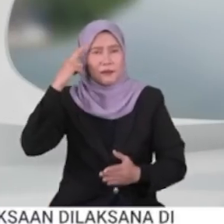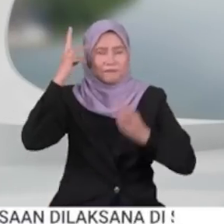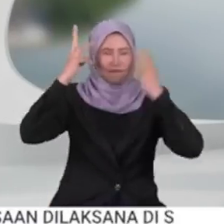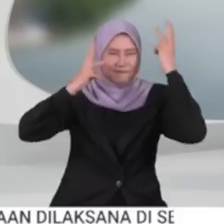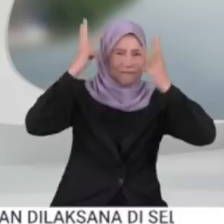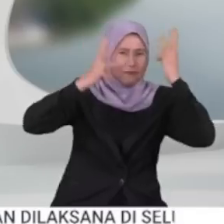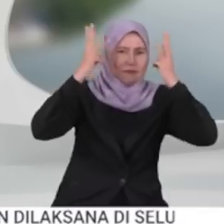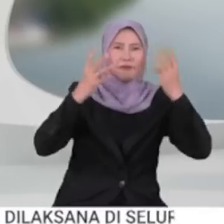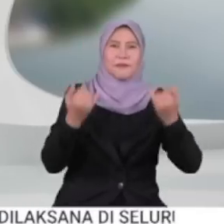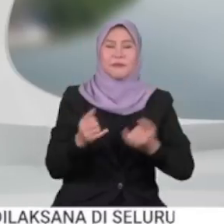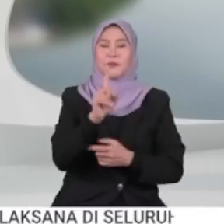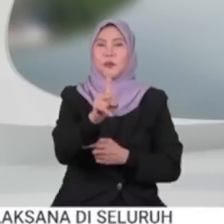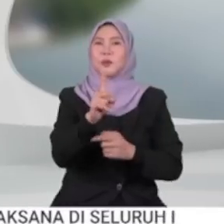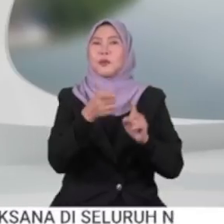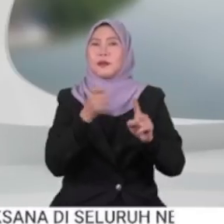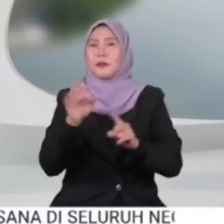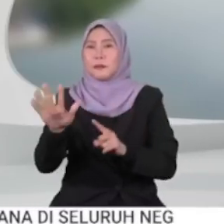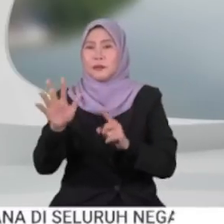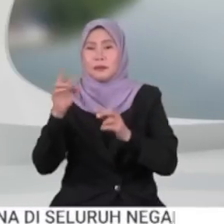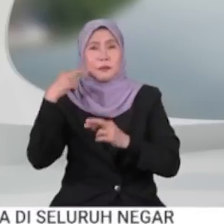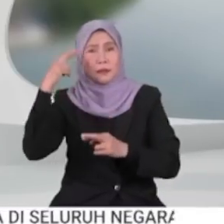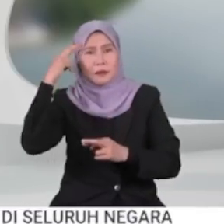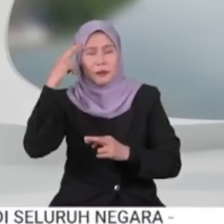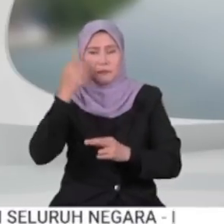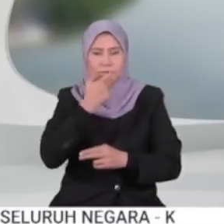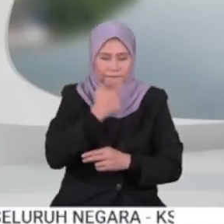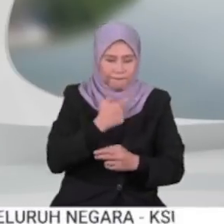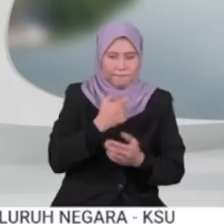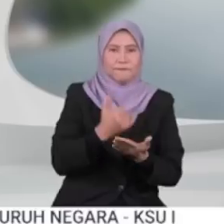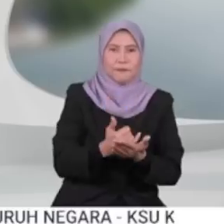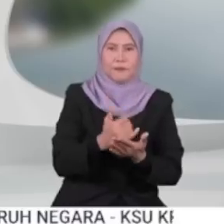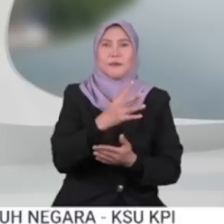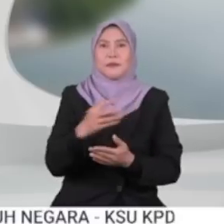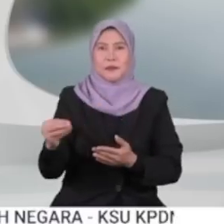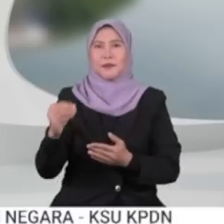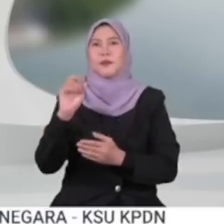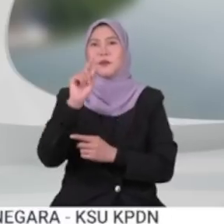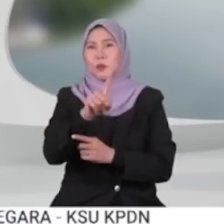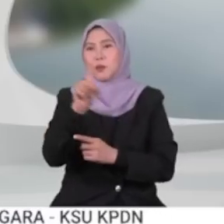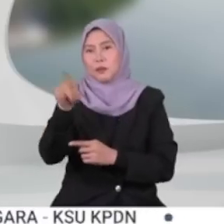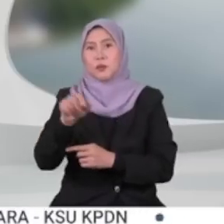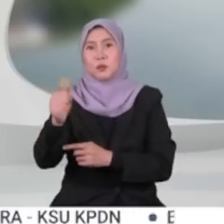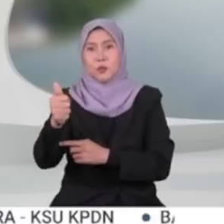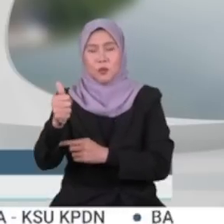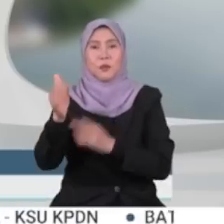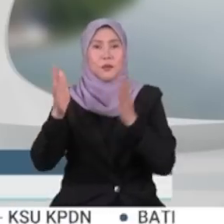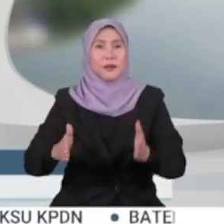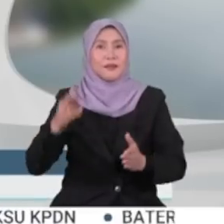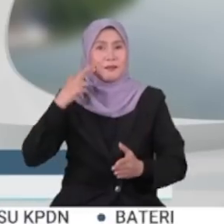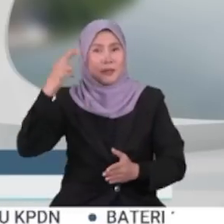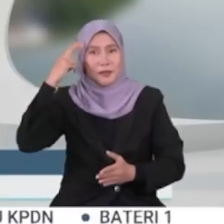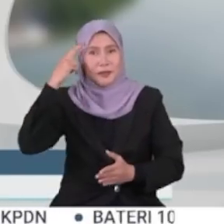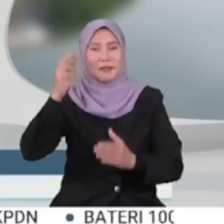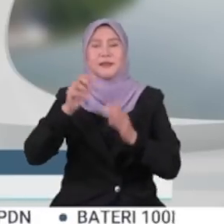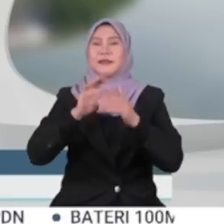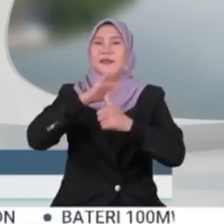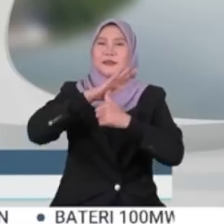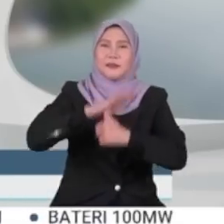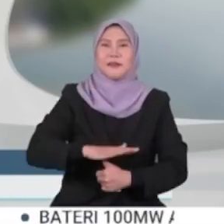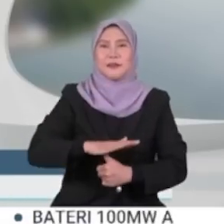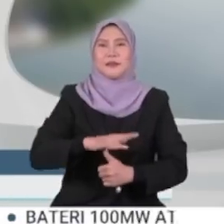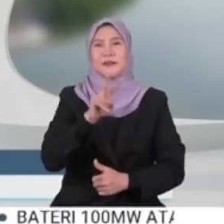keresahan. 1 daripada 5 remaja pula mengalami kemurungan, manakala 1 daripada 10 remaja mengalami stres. Dan